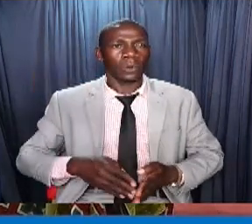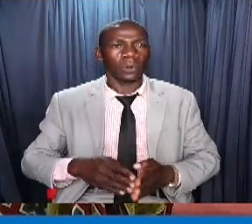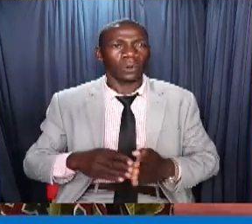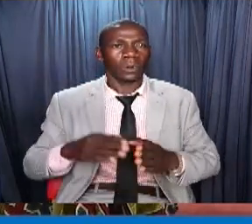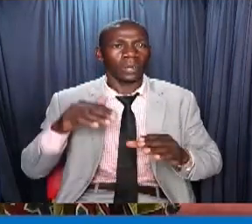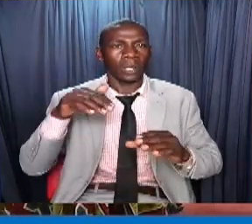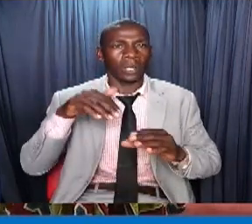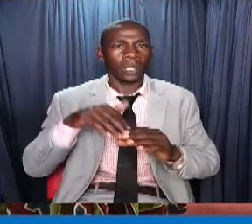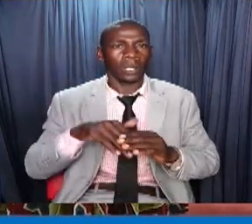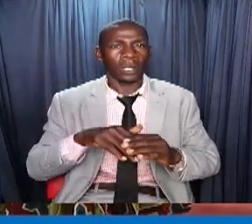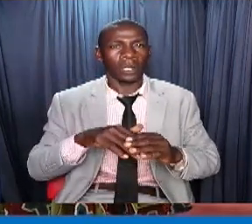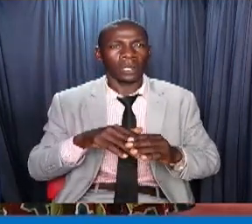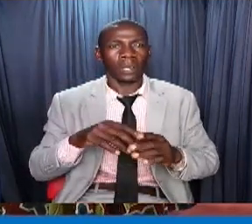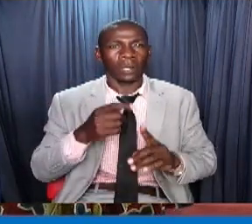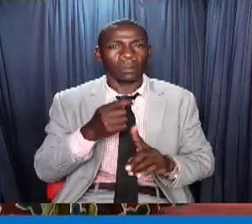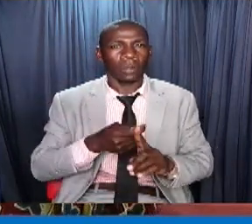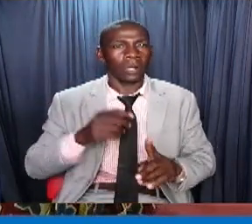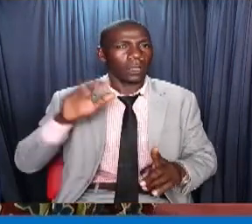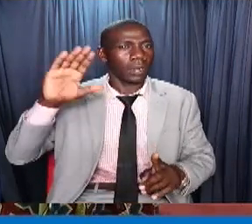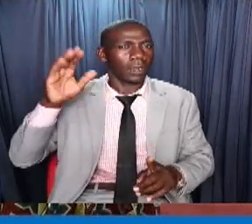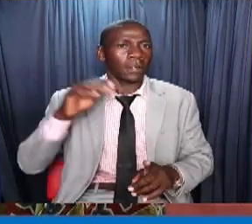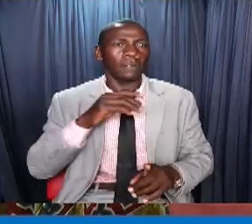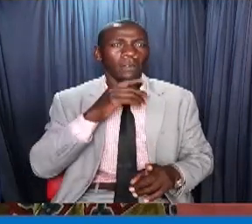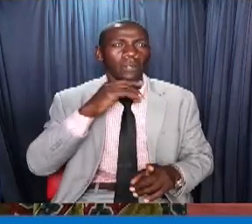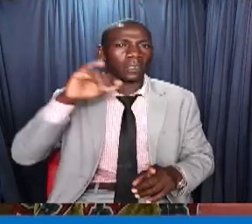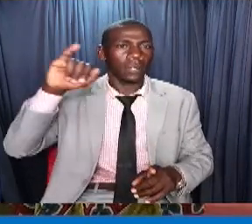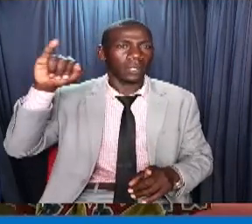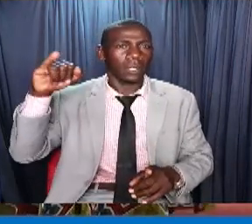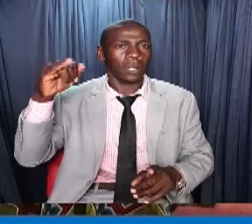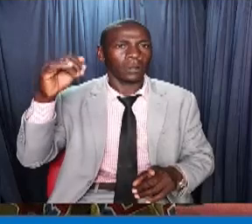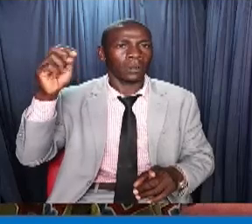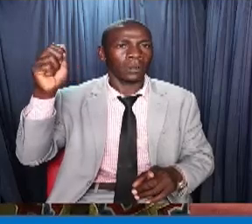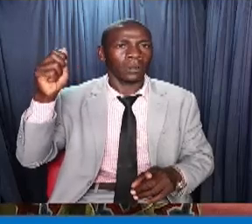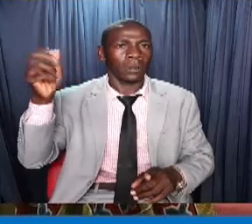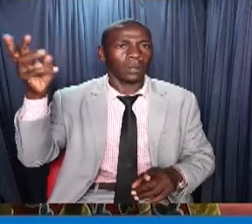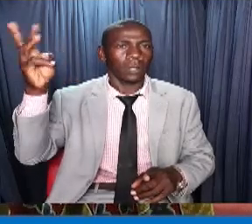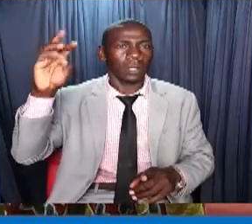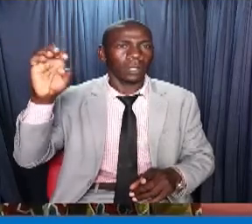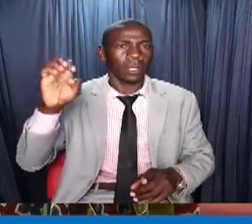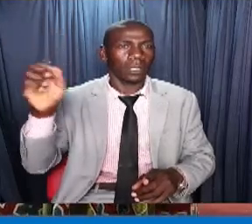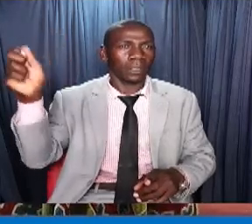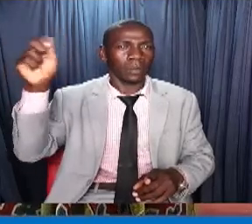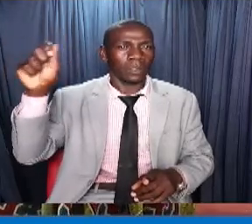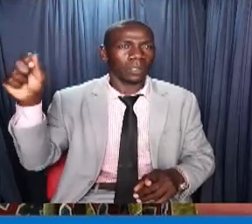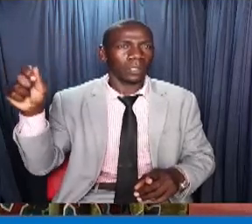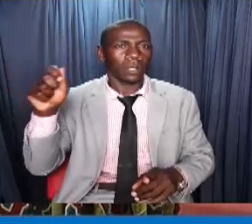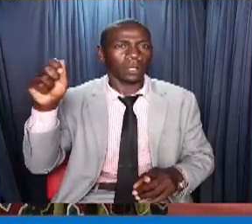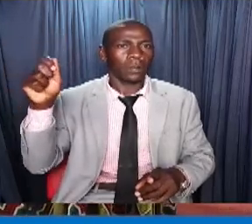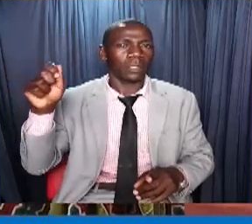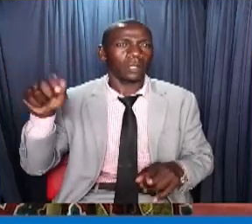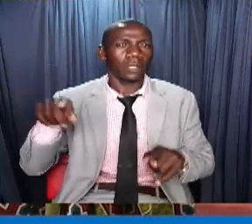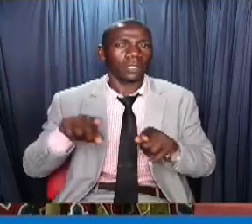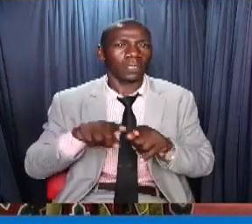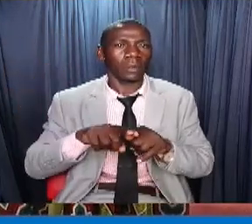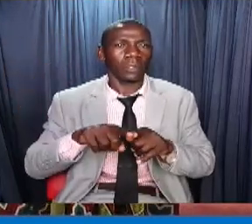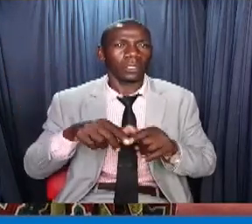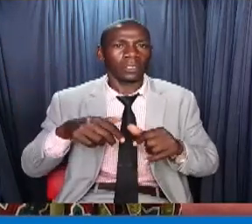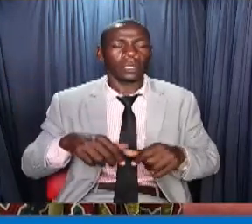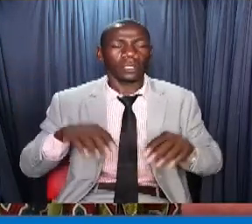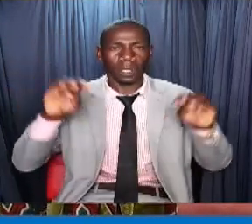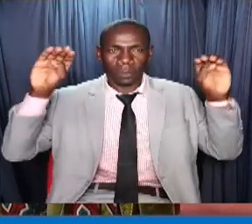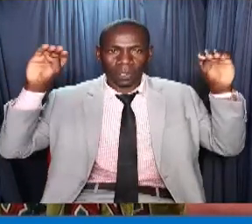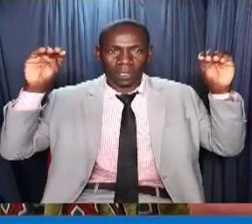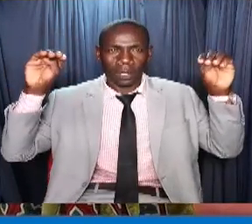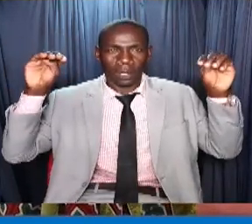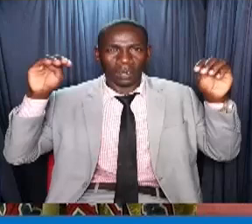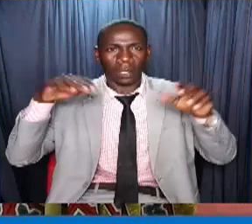Makamini katika gatuzi la Kwale. Baba yake ni James Nahera na mama yake ni Mwari James Nahera wa Mariakani katika